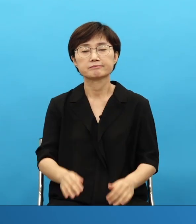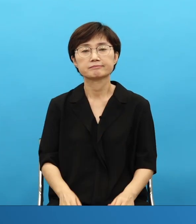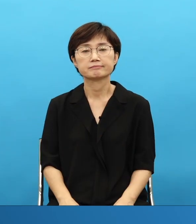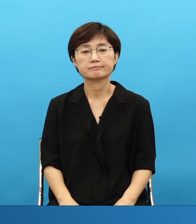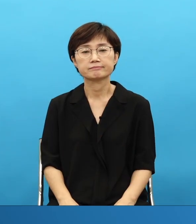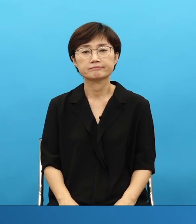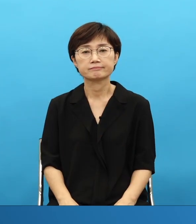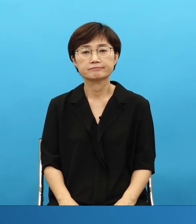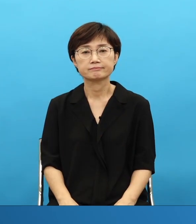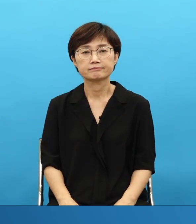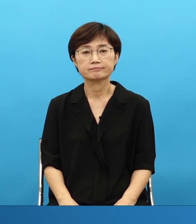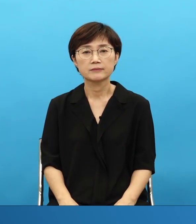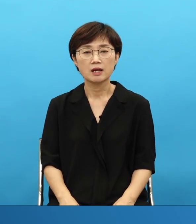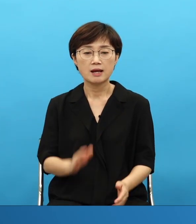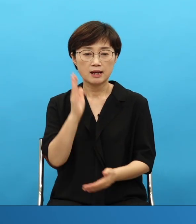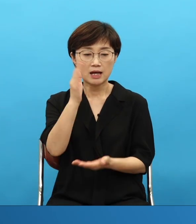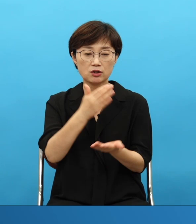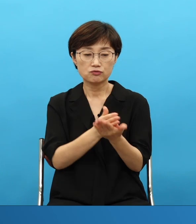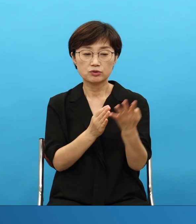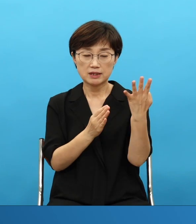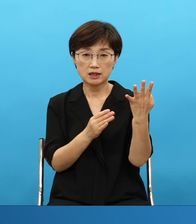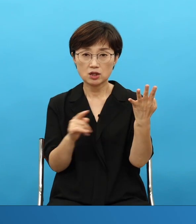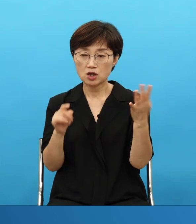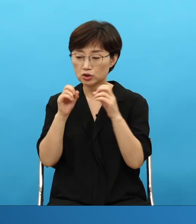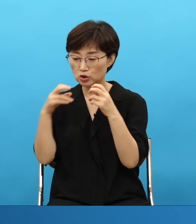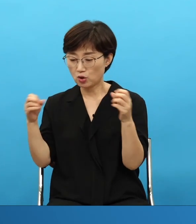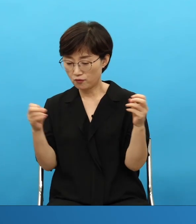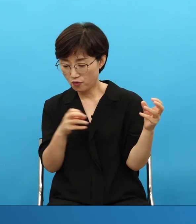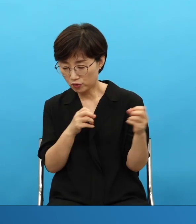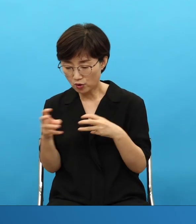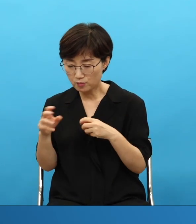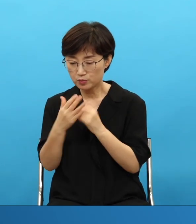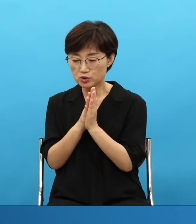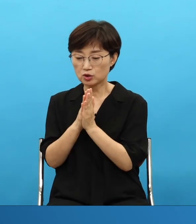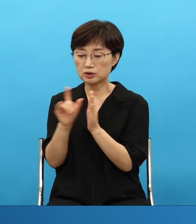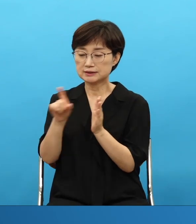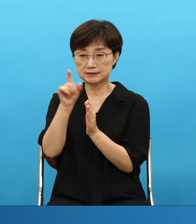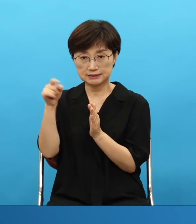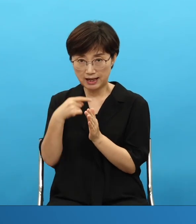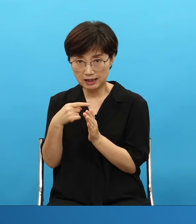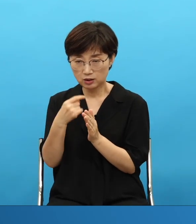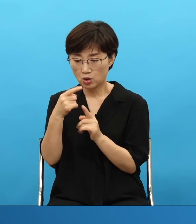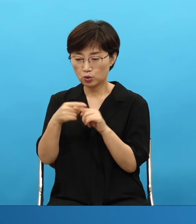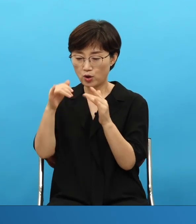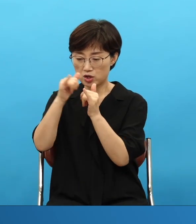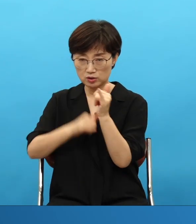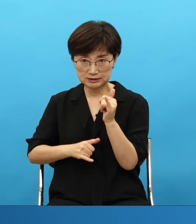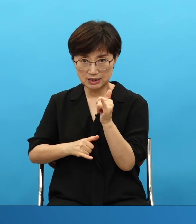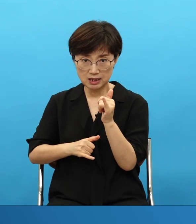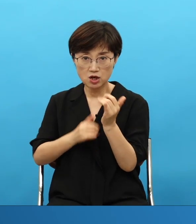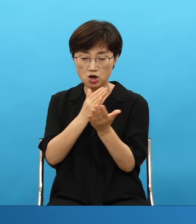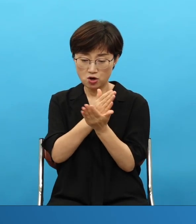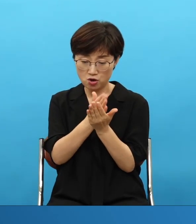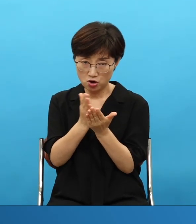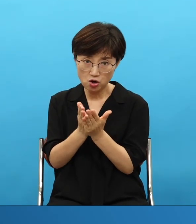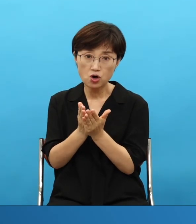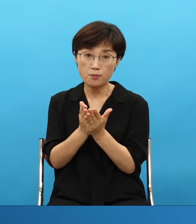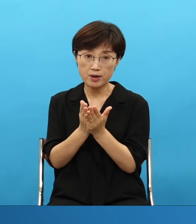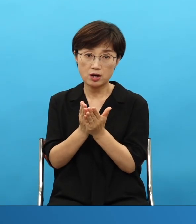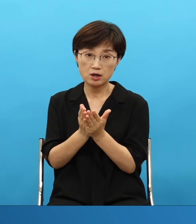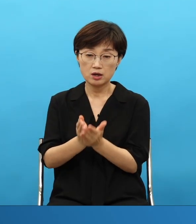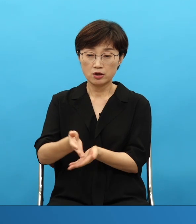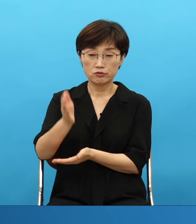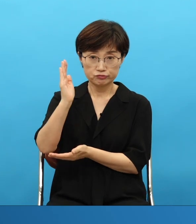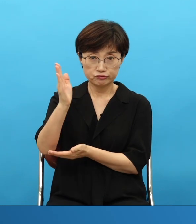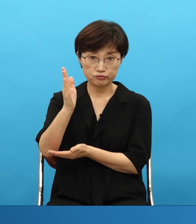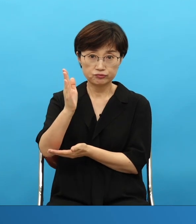이번 학기는 전도학 4강의를 포함해 선교 포럼, 성경과 신학, 교회사, 중직자 현장 포럼 등 현장 영적